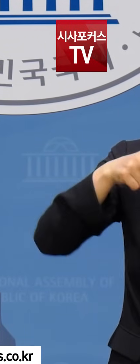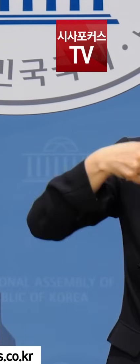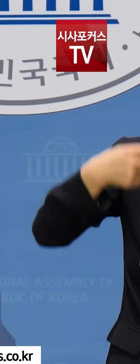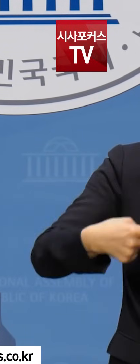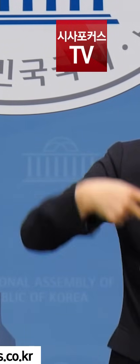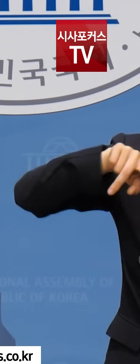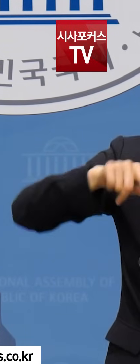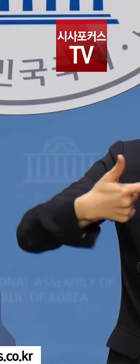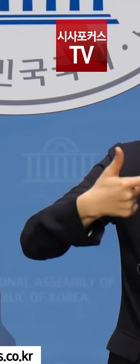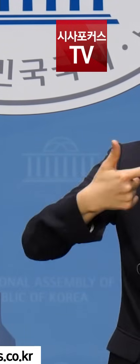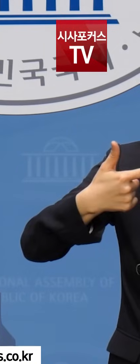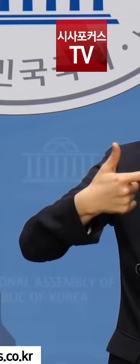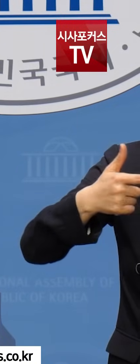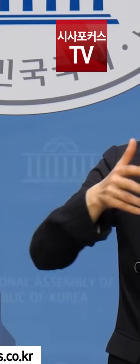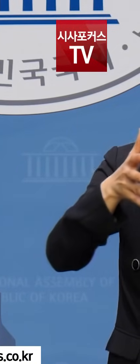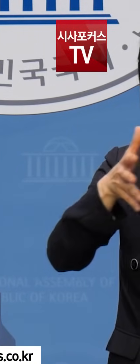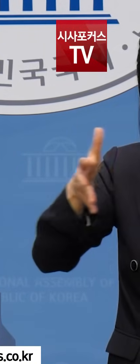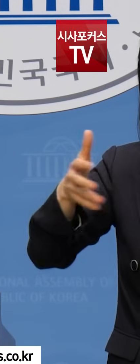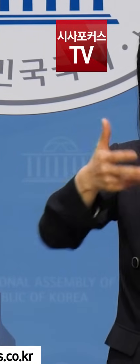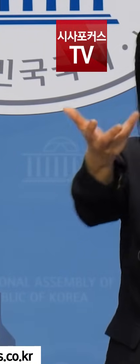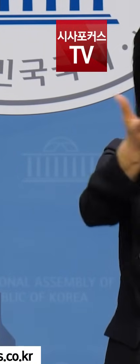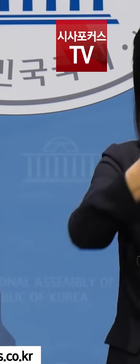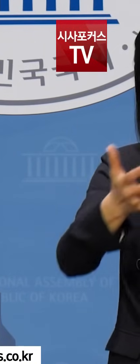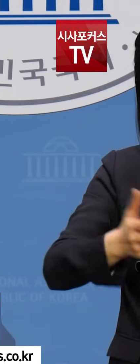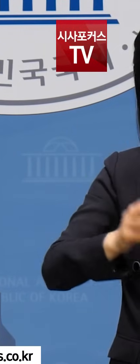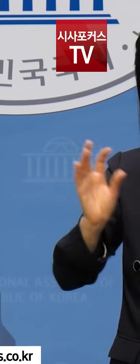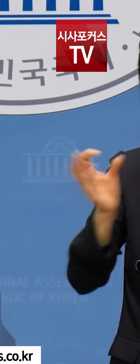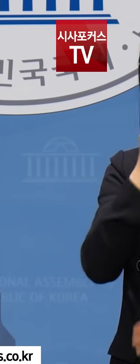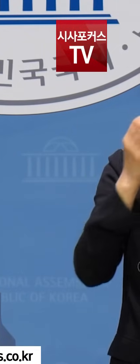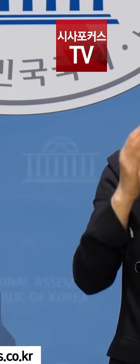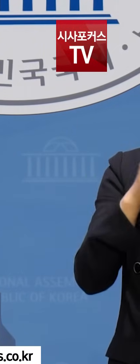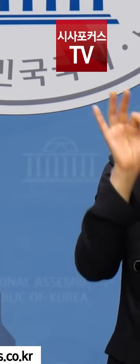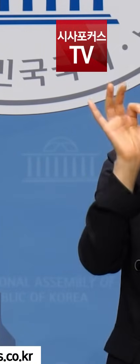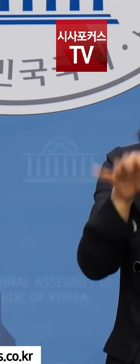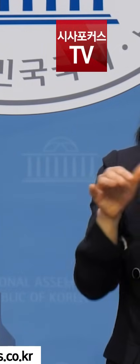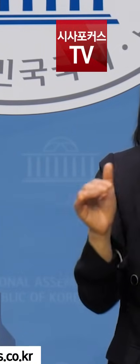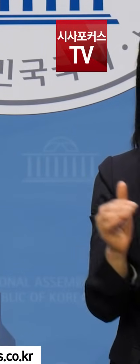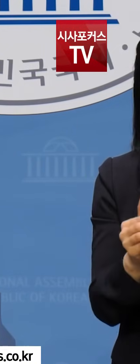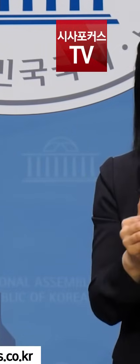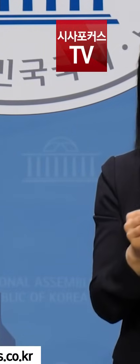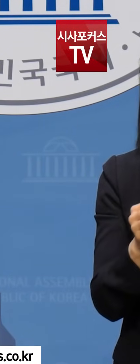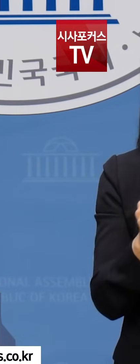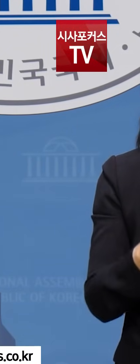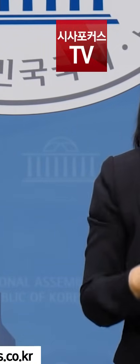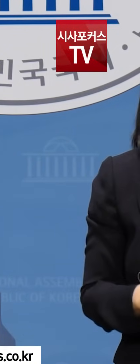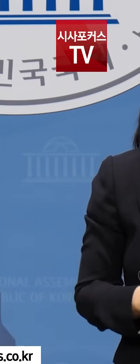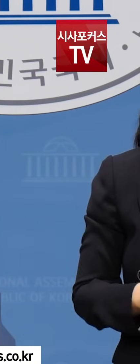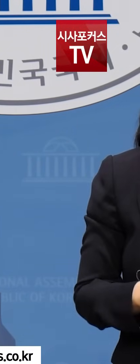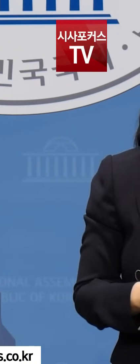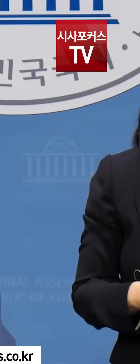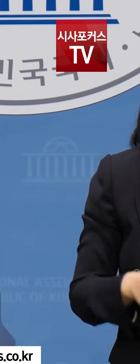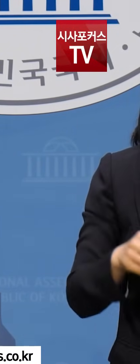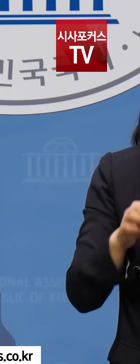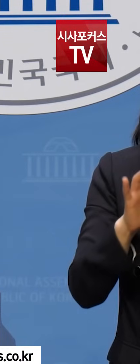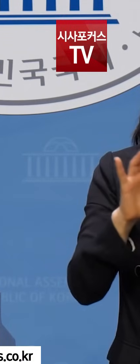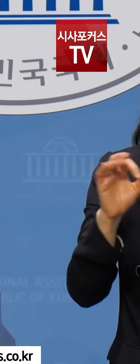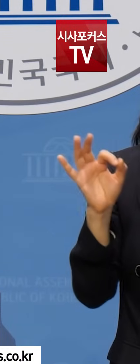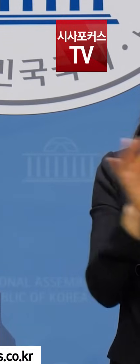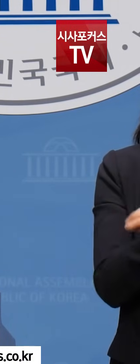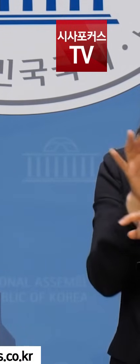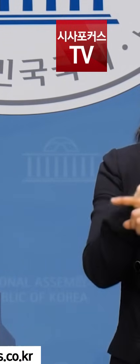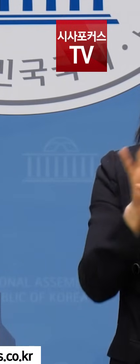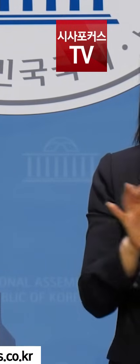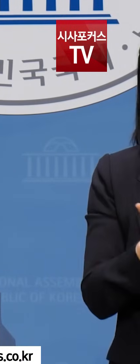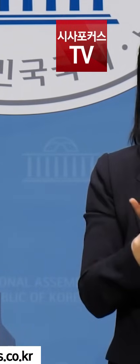허드슨 카운티의 강가에 엄청난 저택을 샀다는 이유로 외환관리법 위반으로